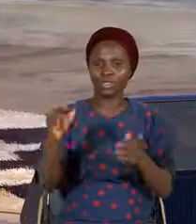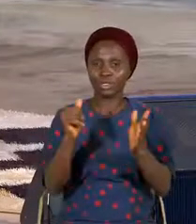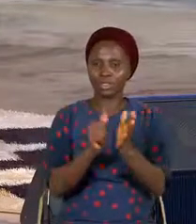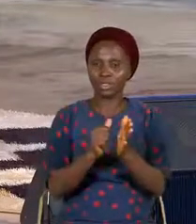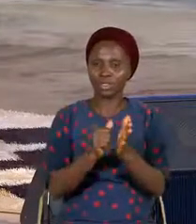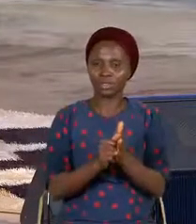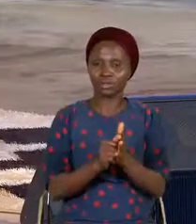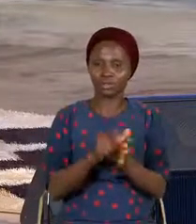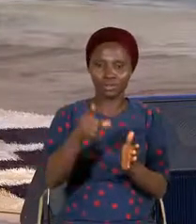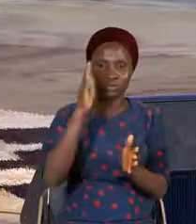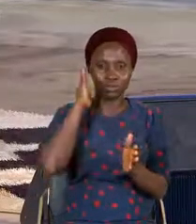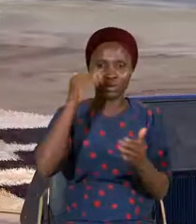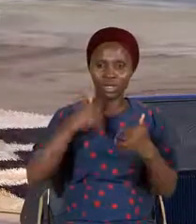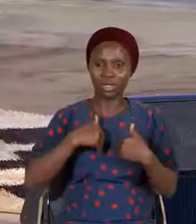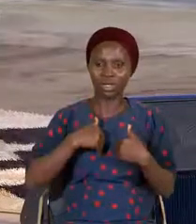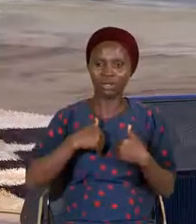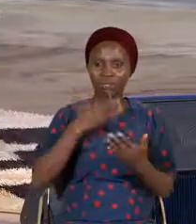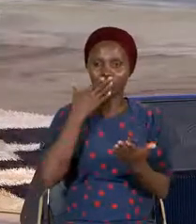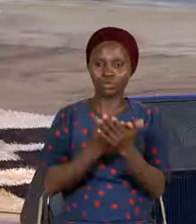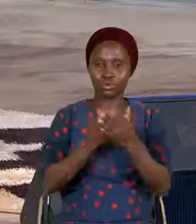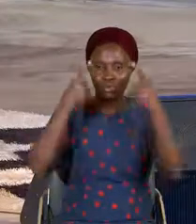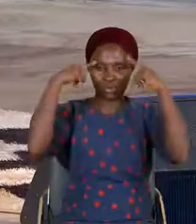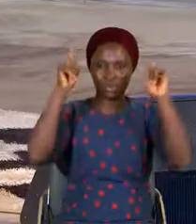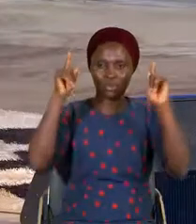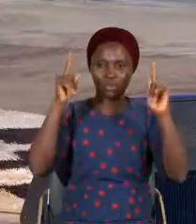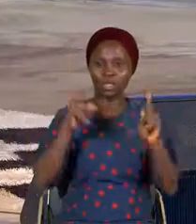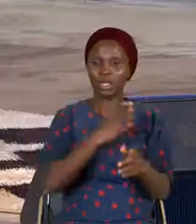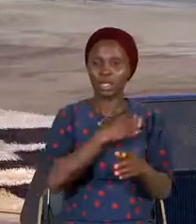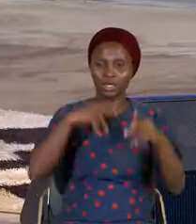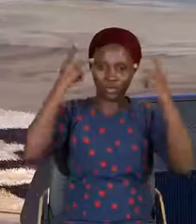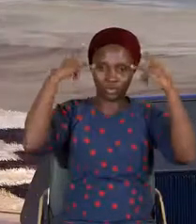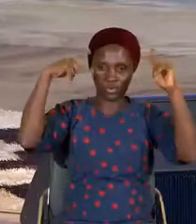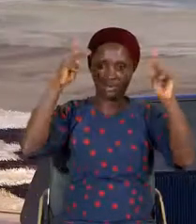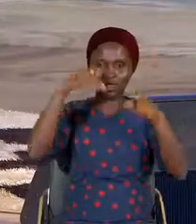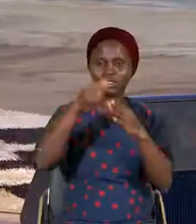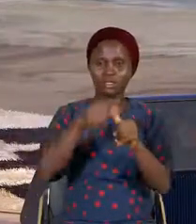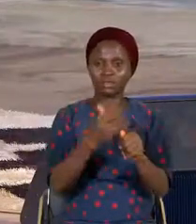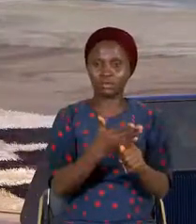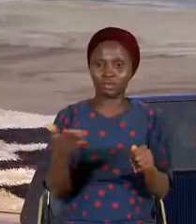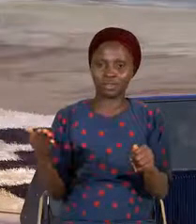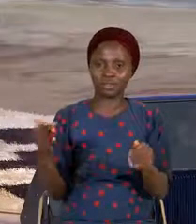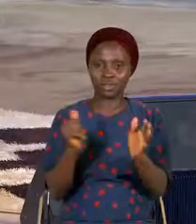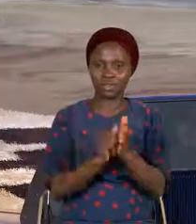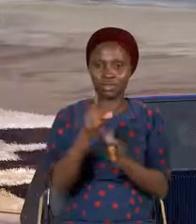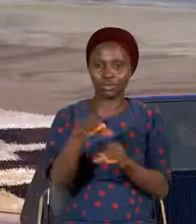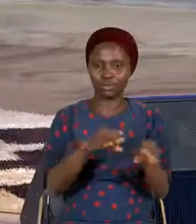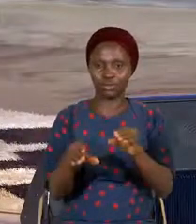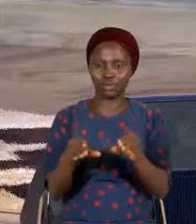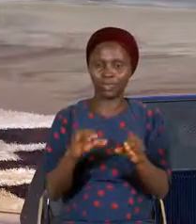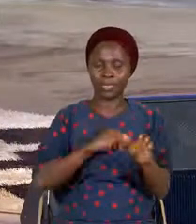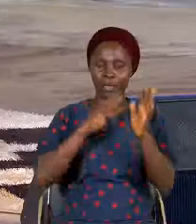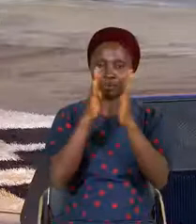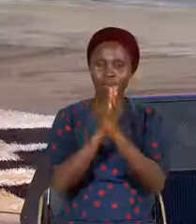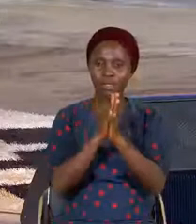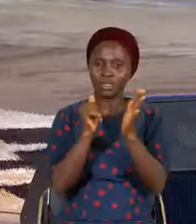que nous puissions avoir du succès dans ce que nous entreprendrons. Je